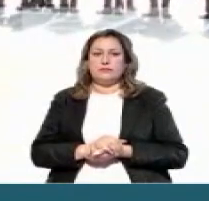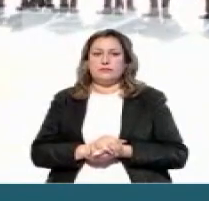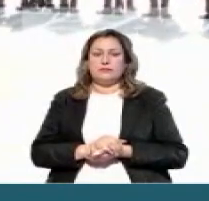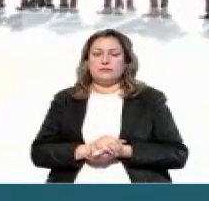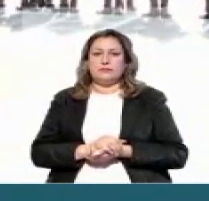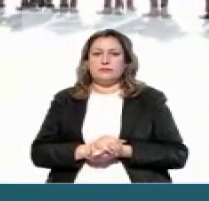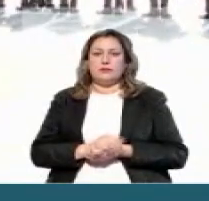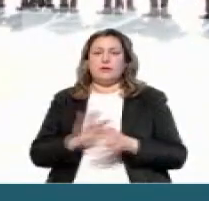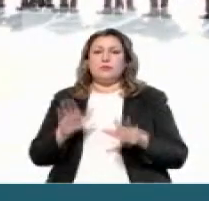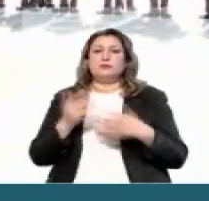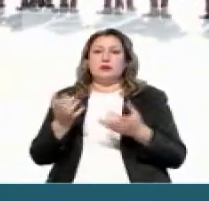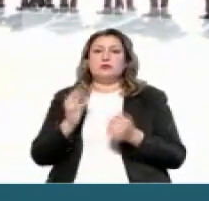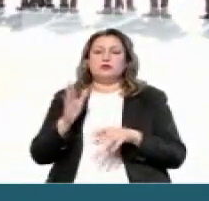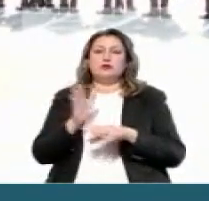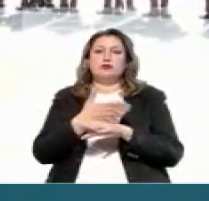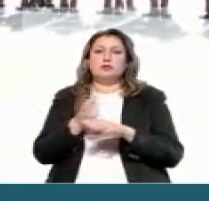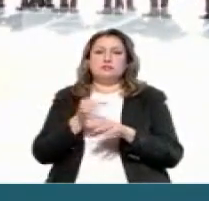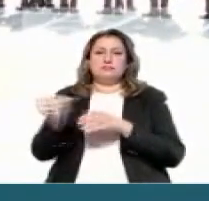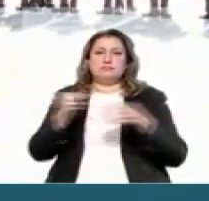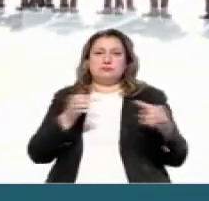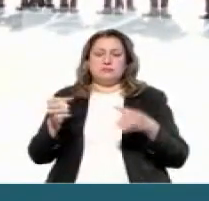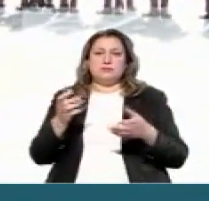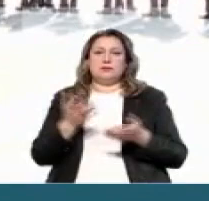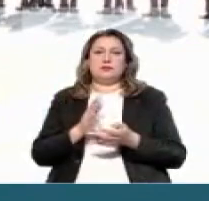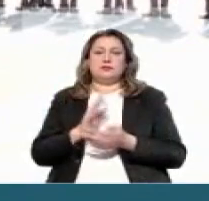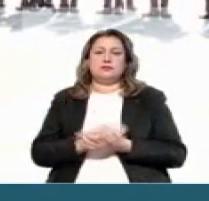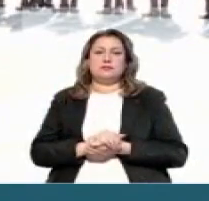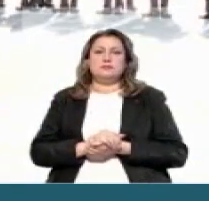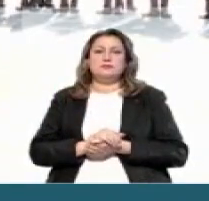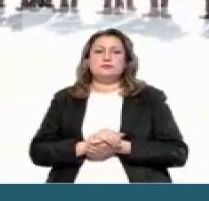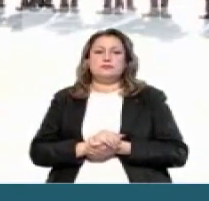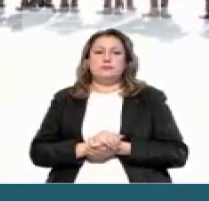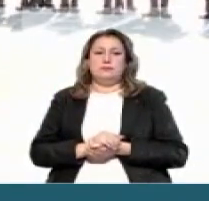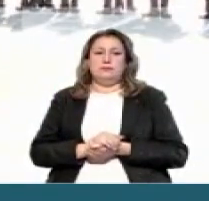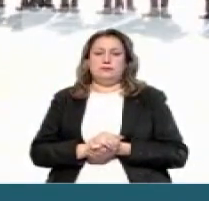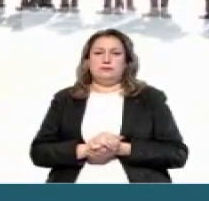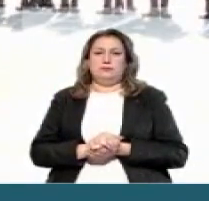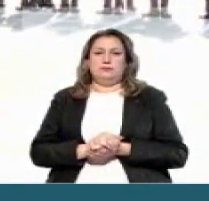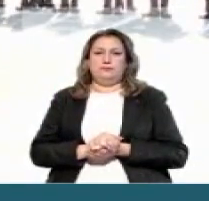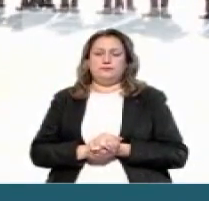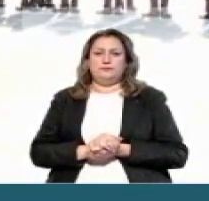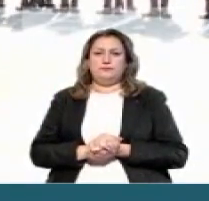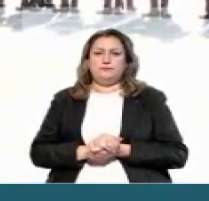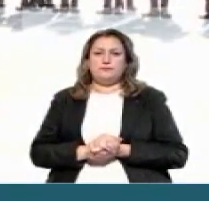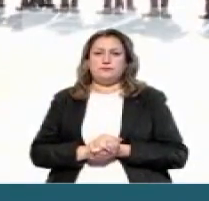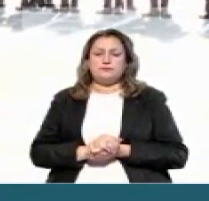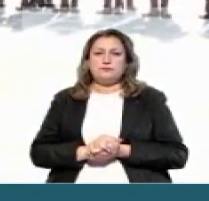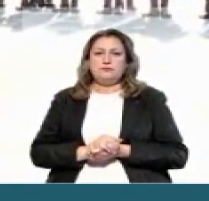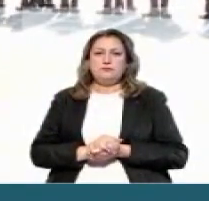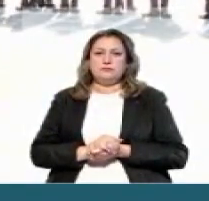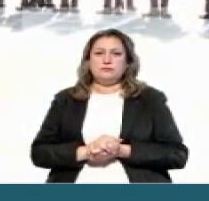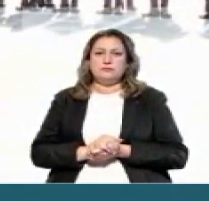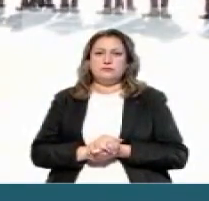пунктында саптық дайындықты өтті, атыс дайындықты, дене шынықтыру дайындықты,